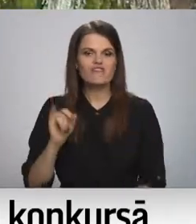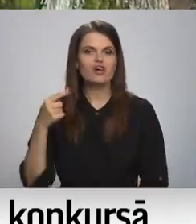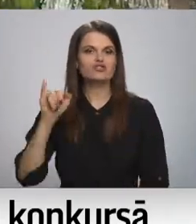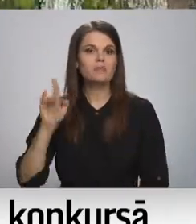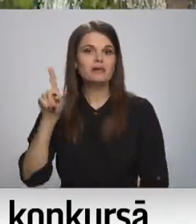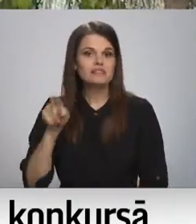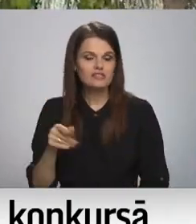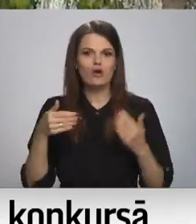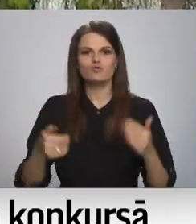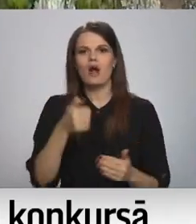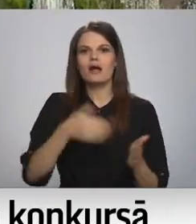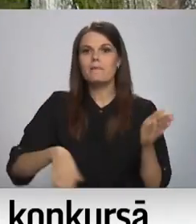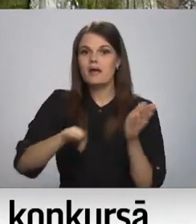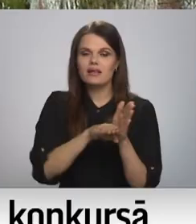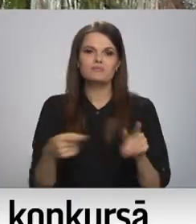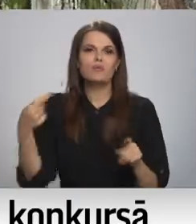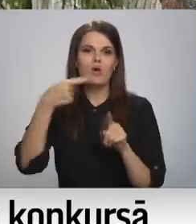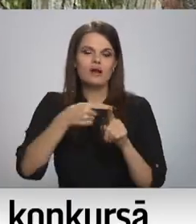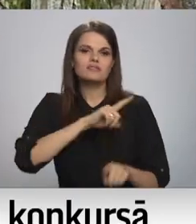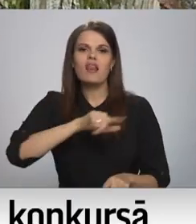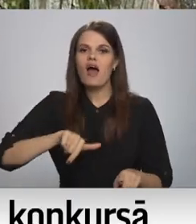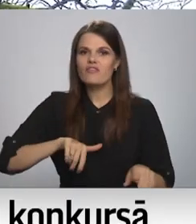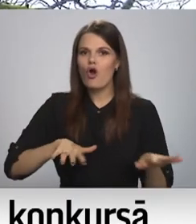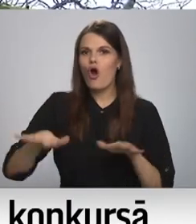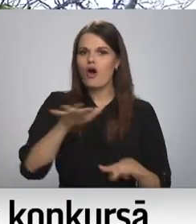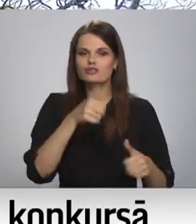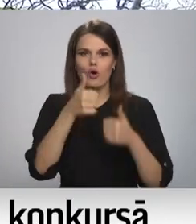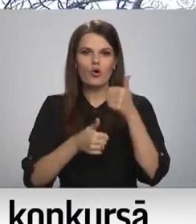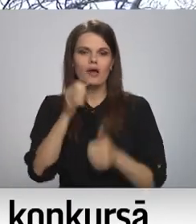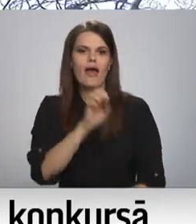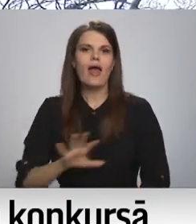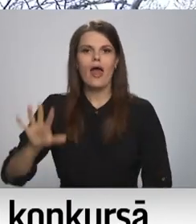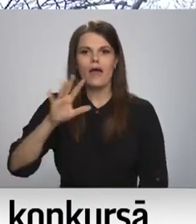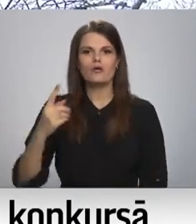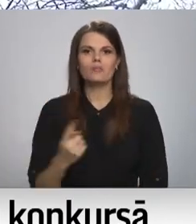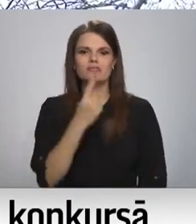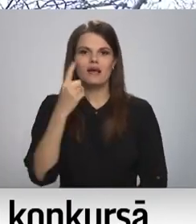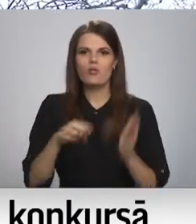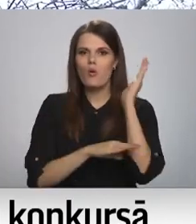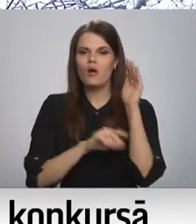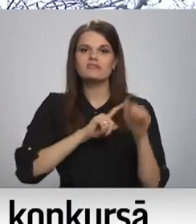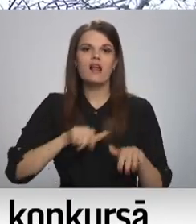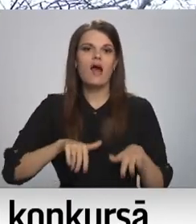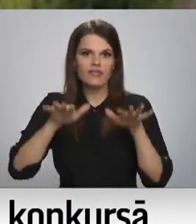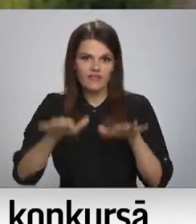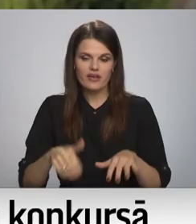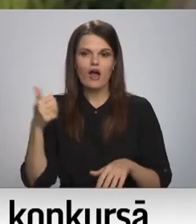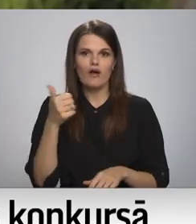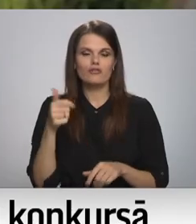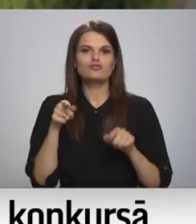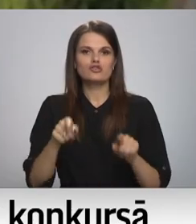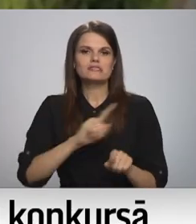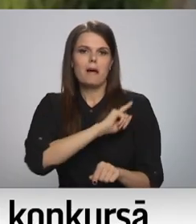Šmits šogad piedalījās pirmo reizi Latvijā organizētajā konkursā Eiropas gada koks Latvijā. Viņš arī spēkozola